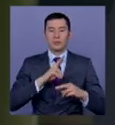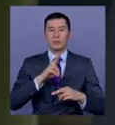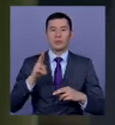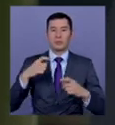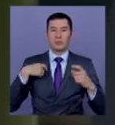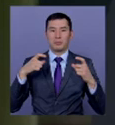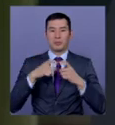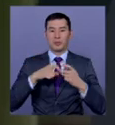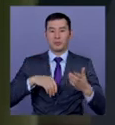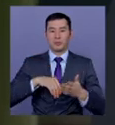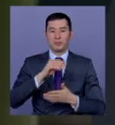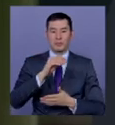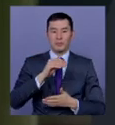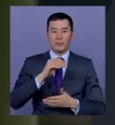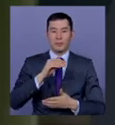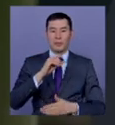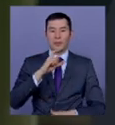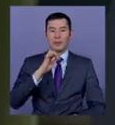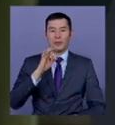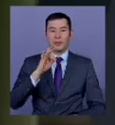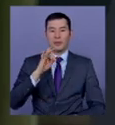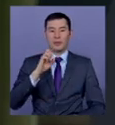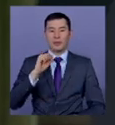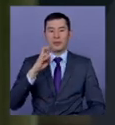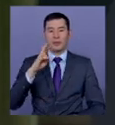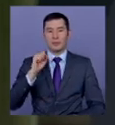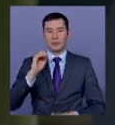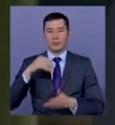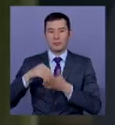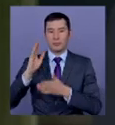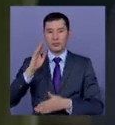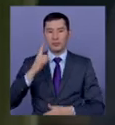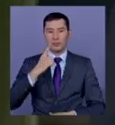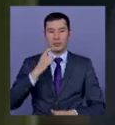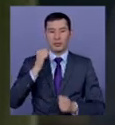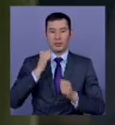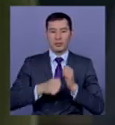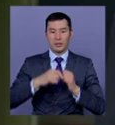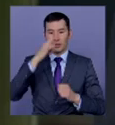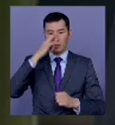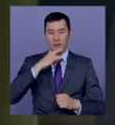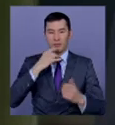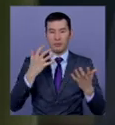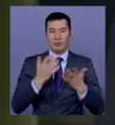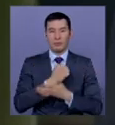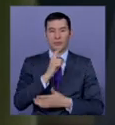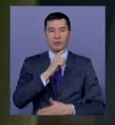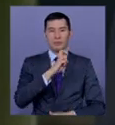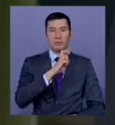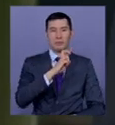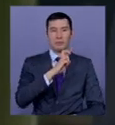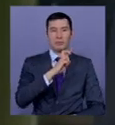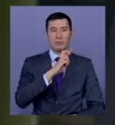кезеңде мүмкіндігінше Air Астанаға алуға тырысамыз. Өйткені әрбір Қазақстанның жүрегінде кеудесінде жолға шығар